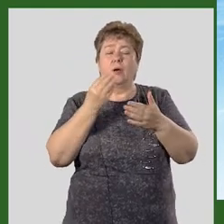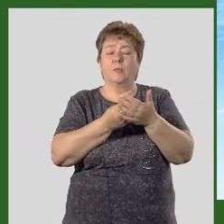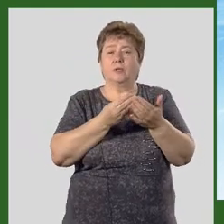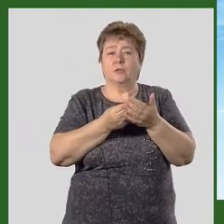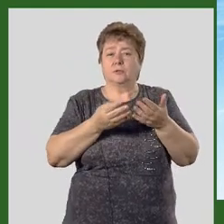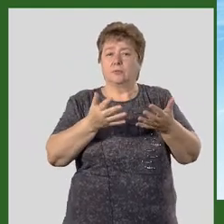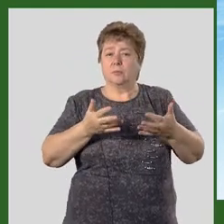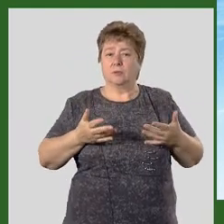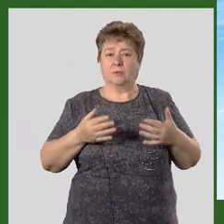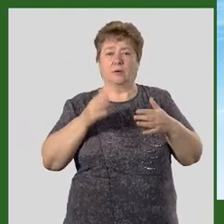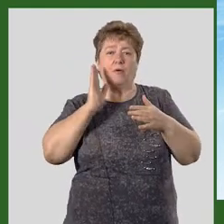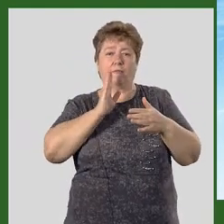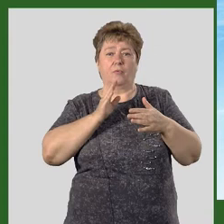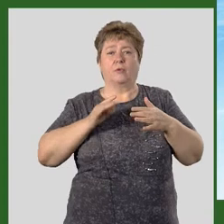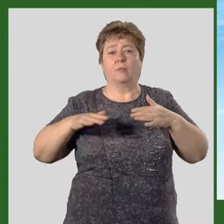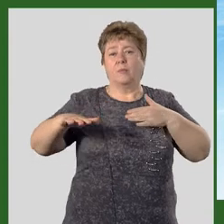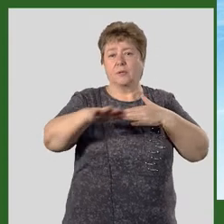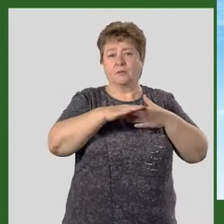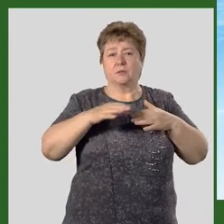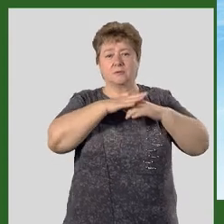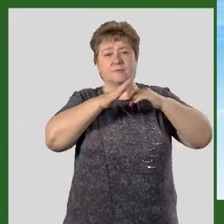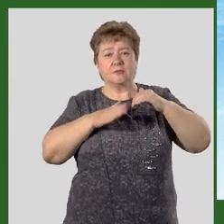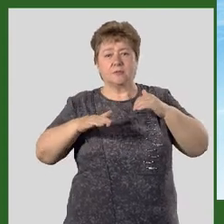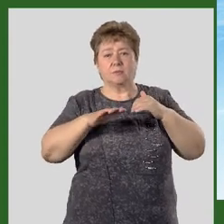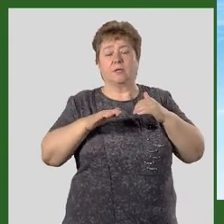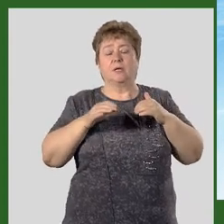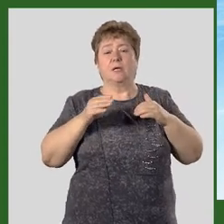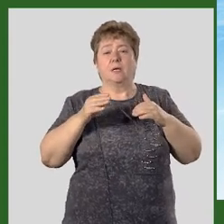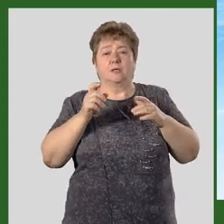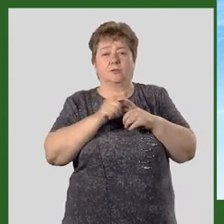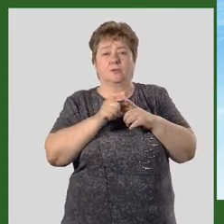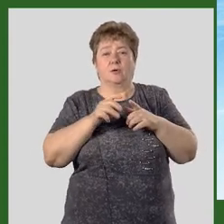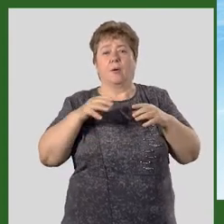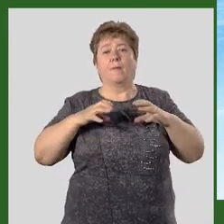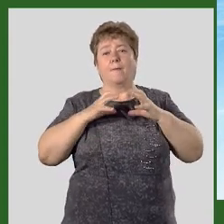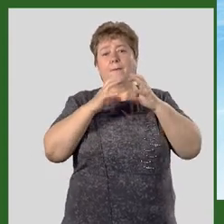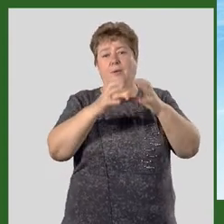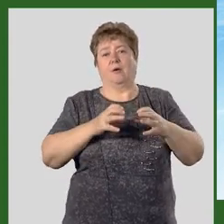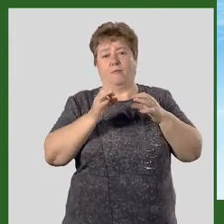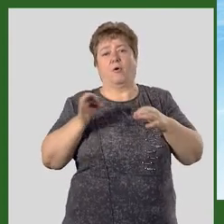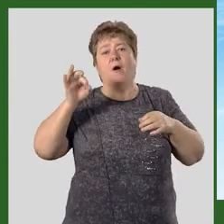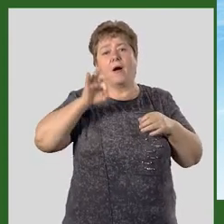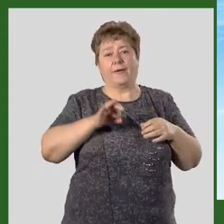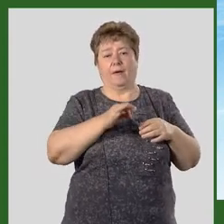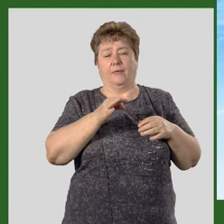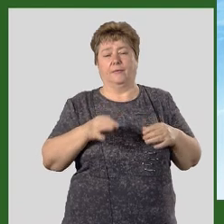употреблять по отношению к водным пространствам Земли термин «мировой океан».